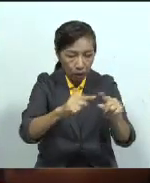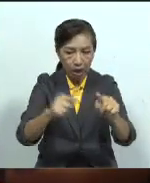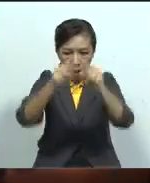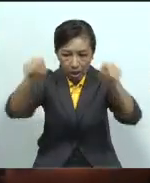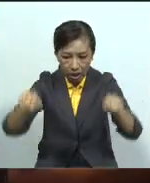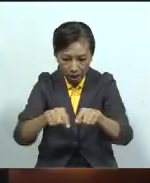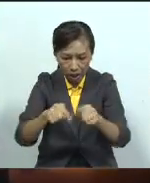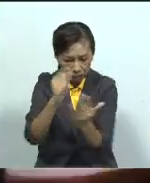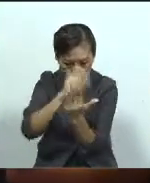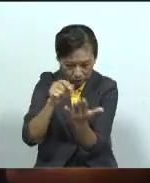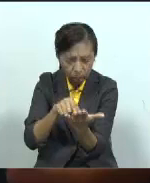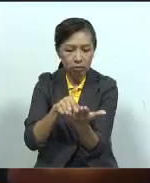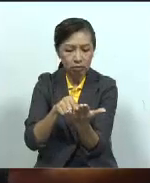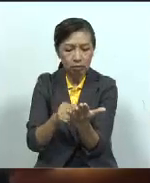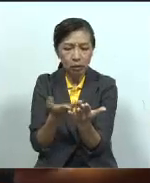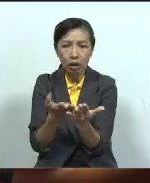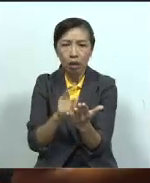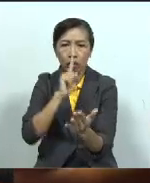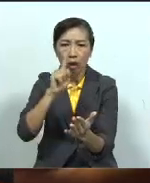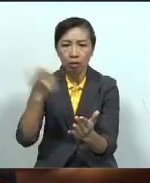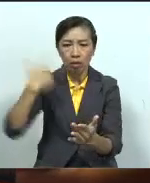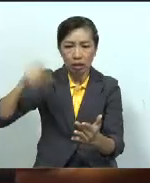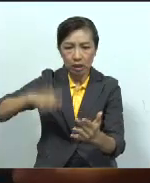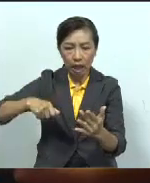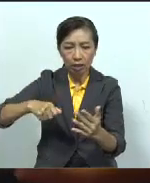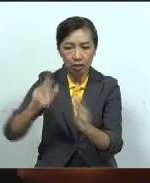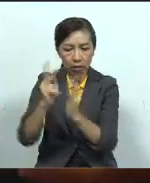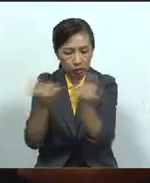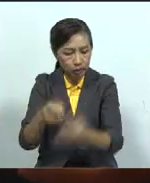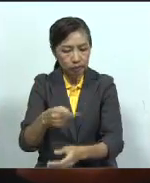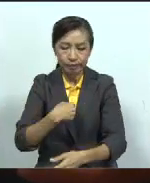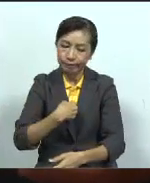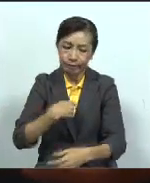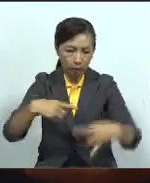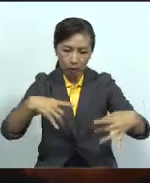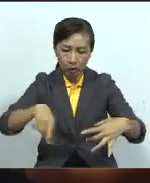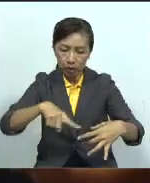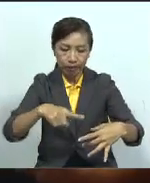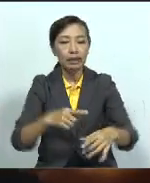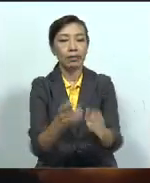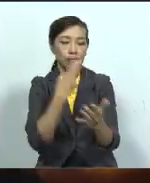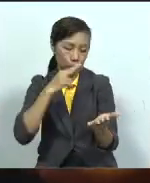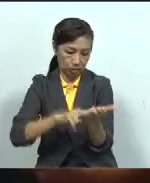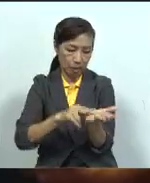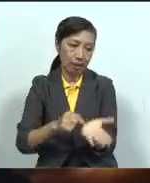นก็จะสับสนหน่อยแต่ว่าเหตุผลก็คล้ายกันอธิบายเป็นลายลักษณ์อักษรไปครับ